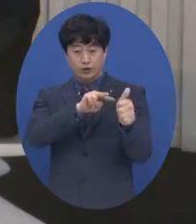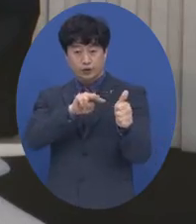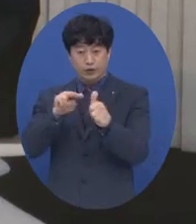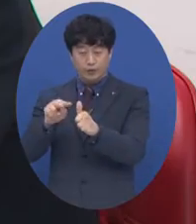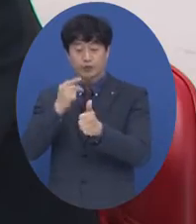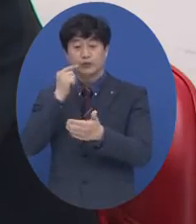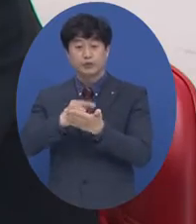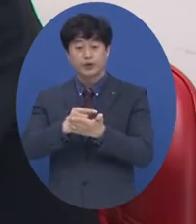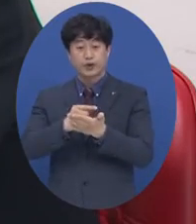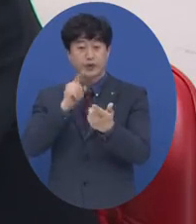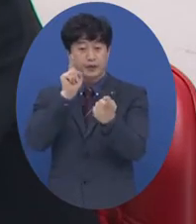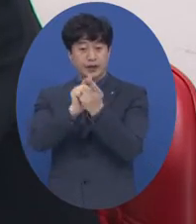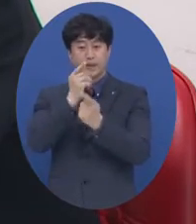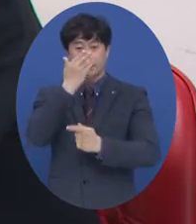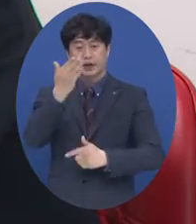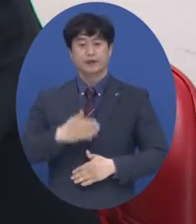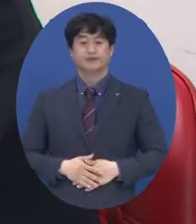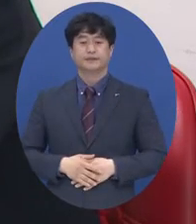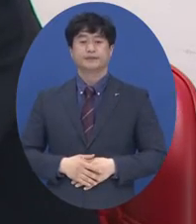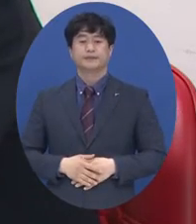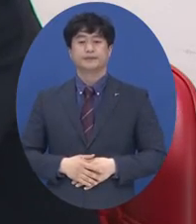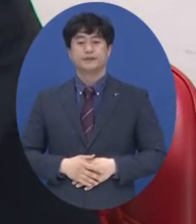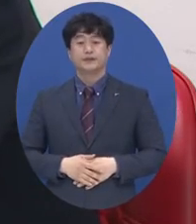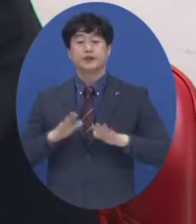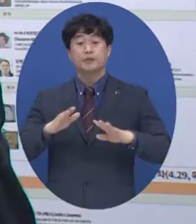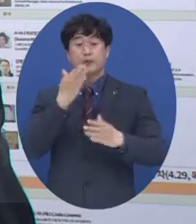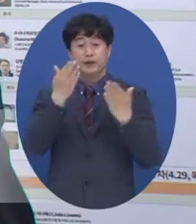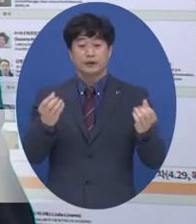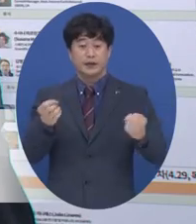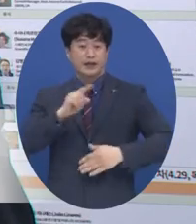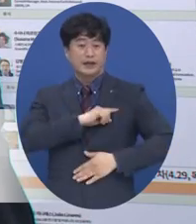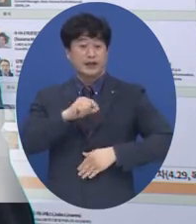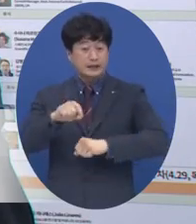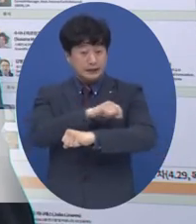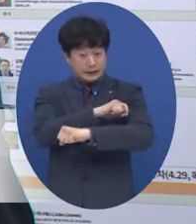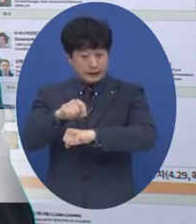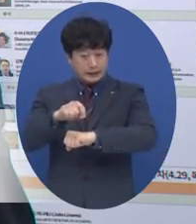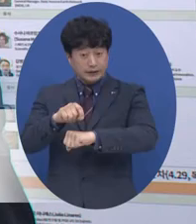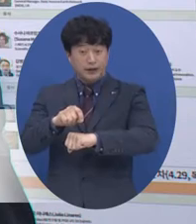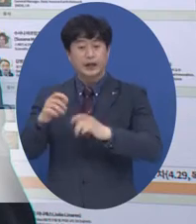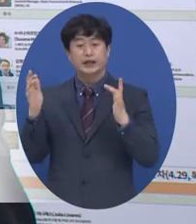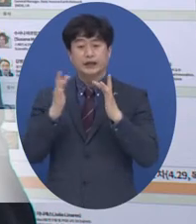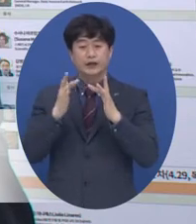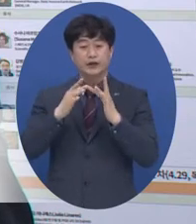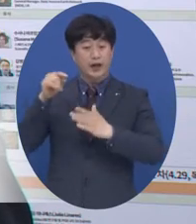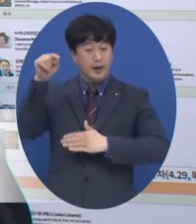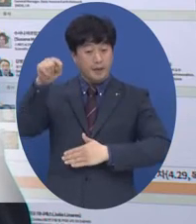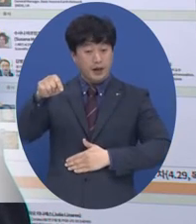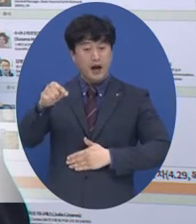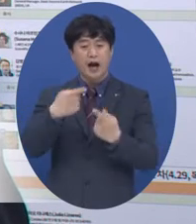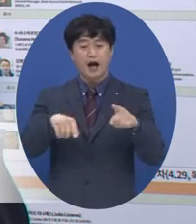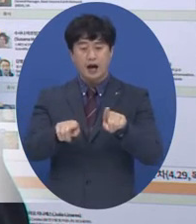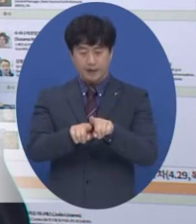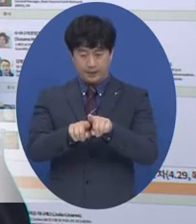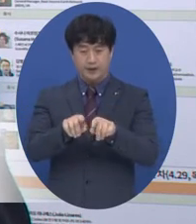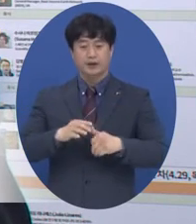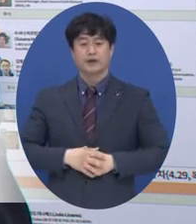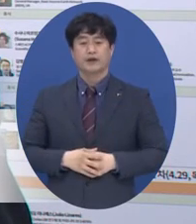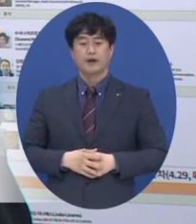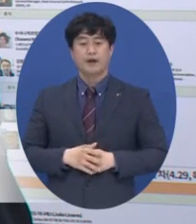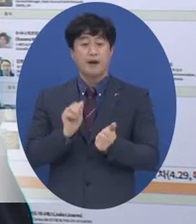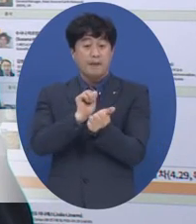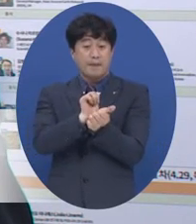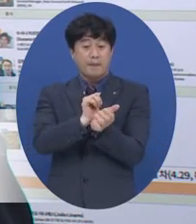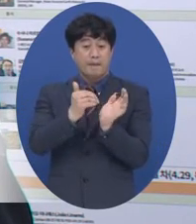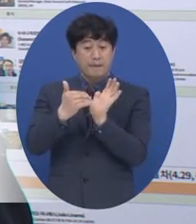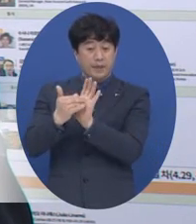각종 콘텐츠를 손쉽게 만날 수 있습니다. 이번 박람회의 가장 큰 특징은 온라인과 오프라인을 병행한다는